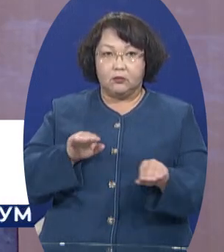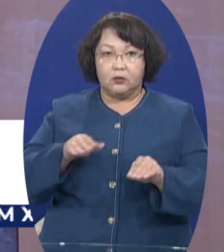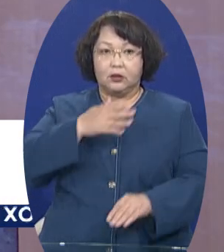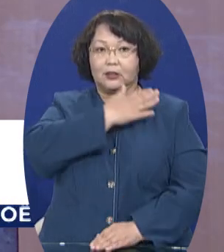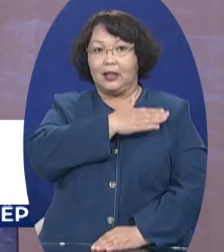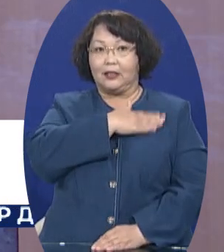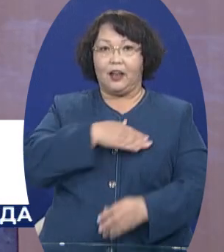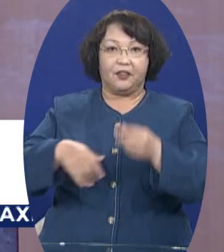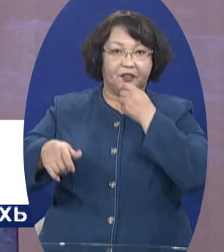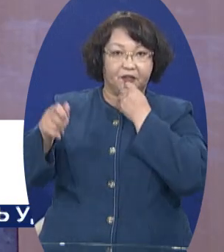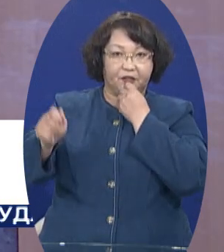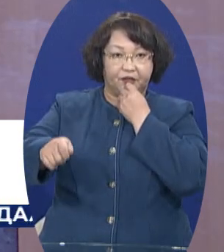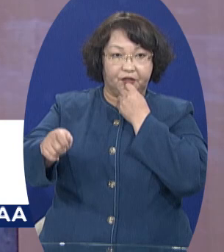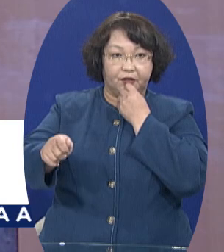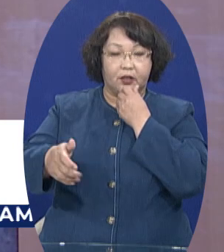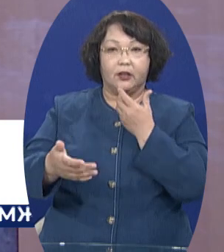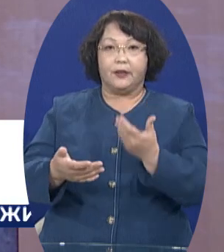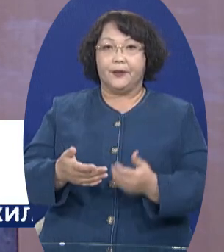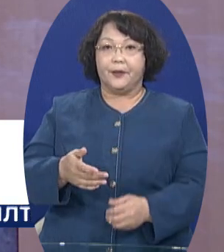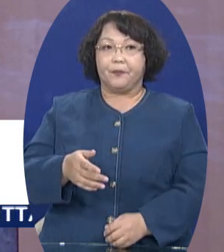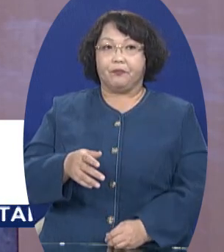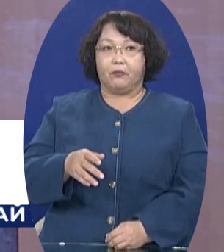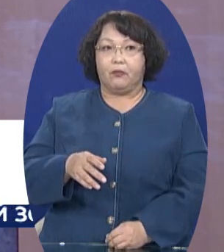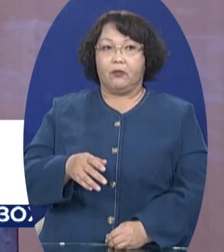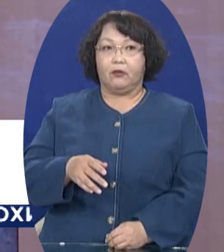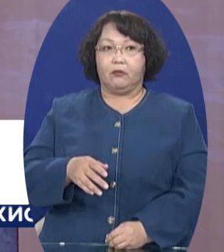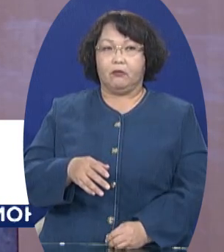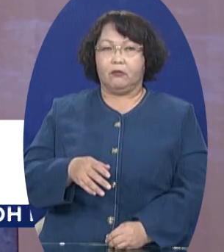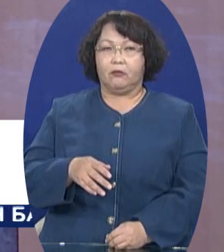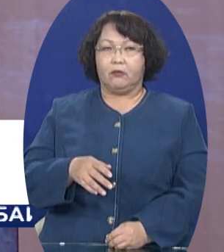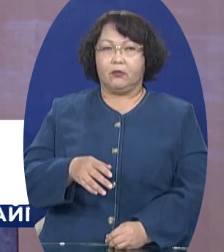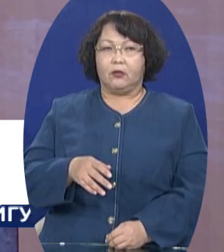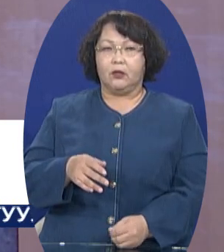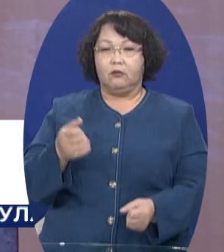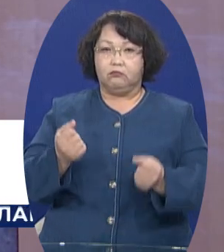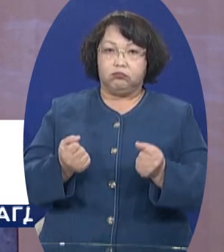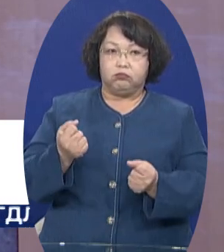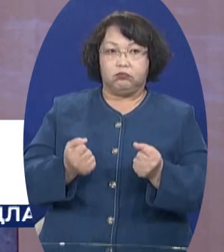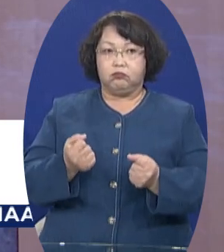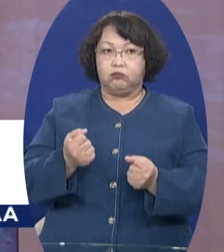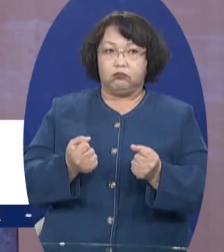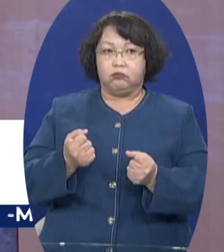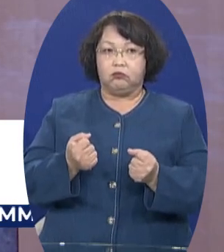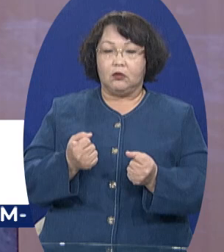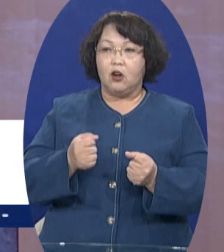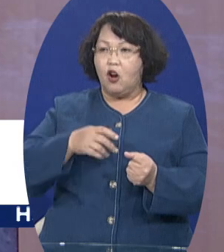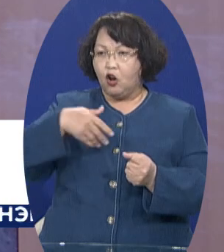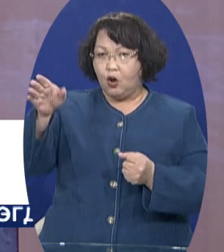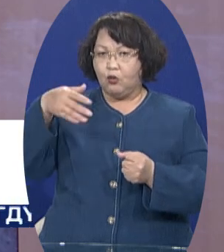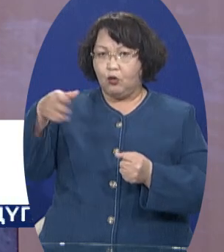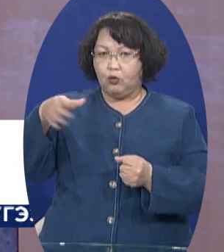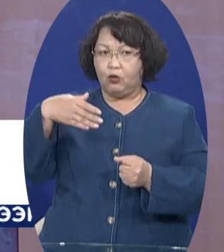цагдаагийн одоо тээврийн хэрэгслэр чангадууд тээврийн хэрэгслэр мэдээллийг